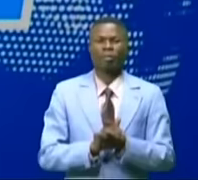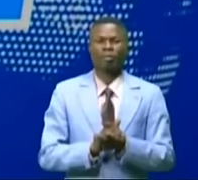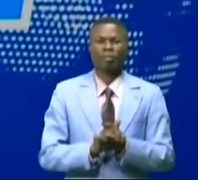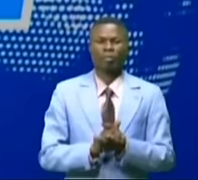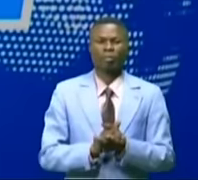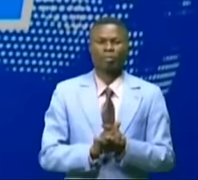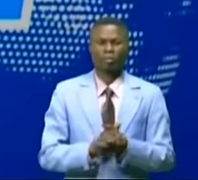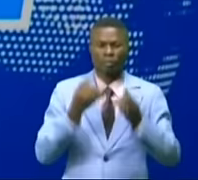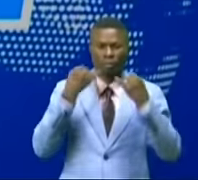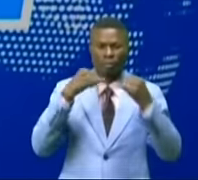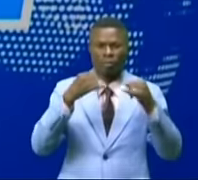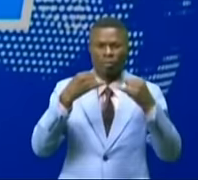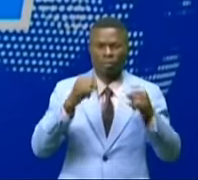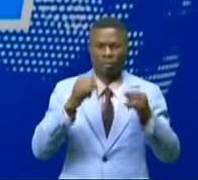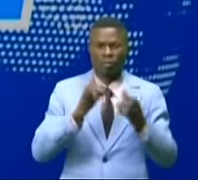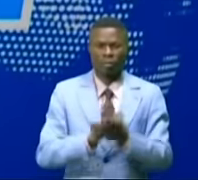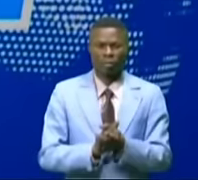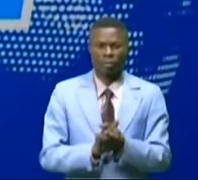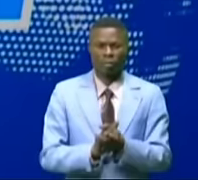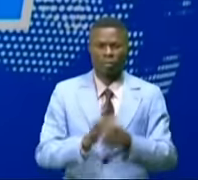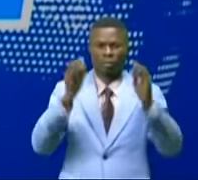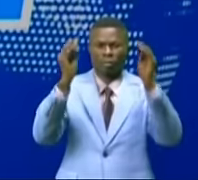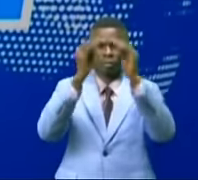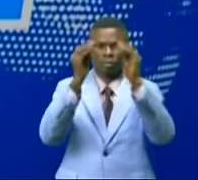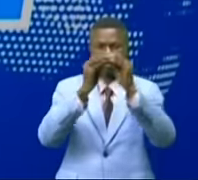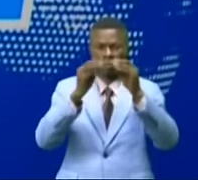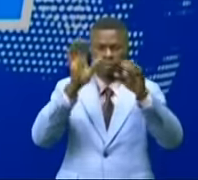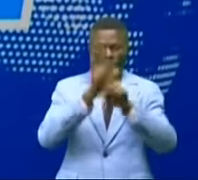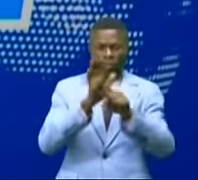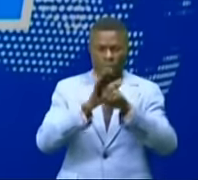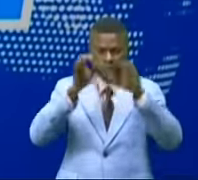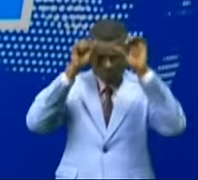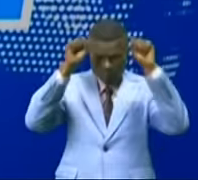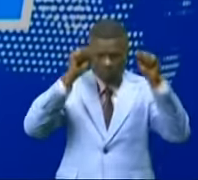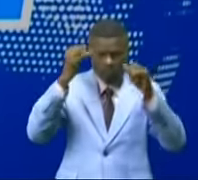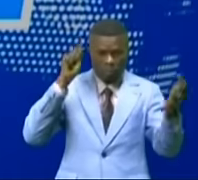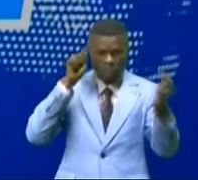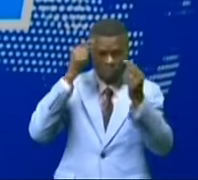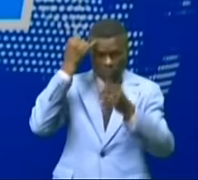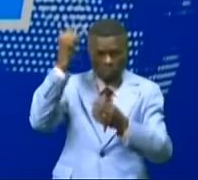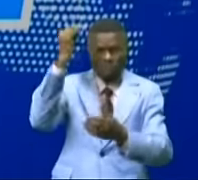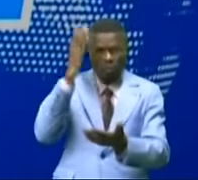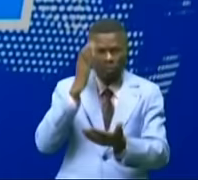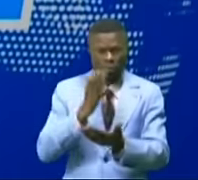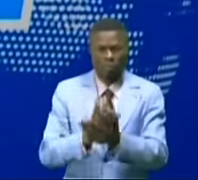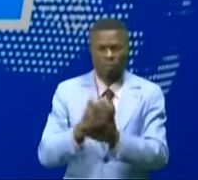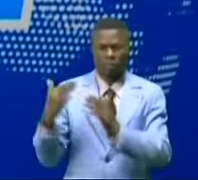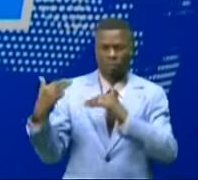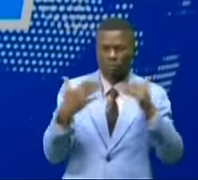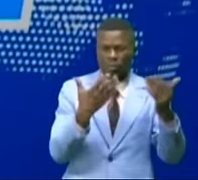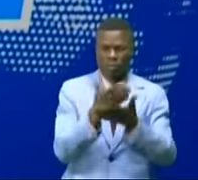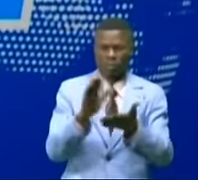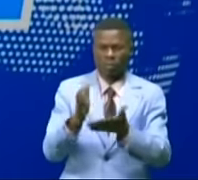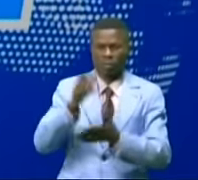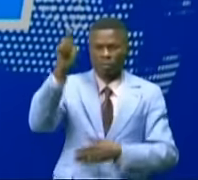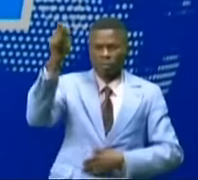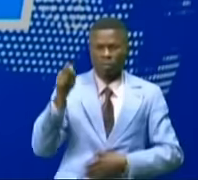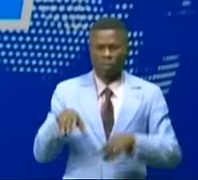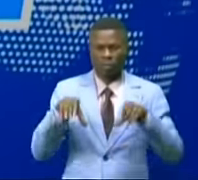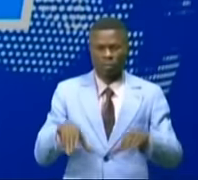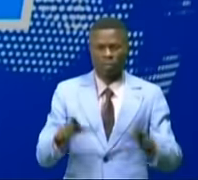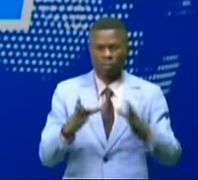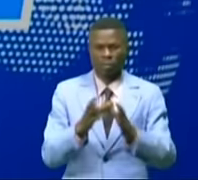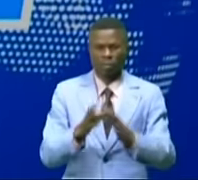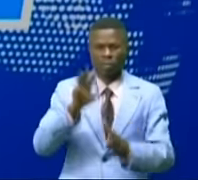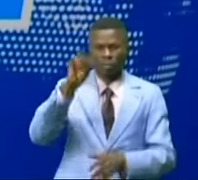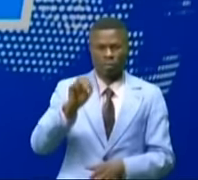cette actualité, de ce mini-sommet. Et justement, l'objectif est d'obtenir un cessez-le-feu entre les FARDC et le M23